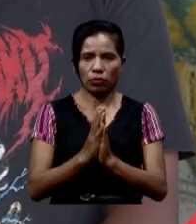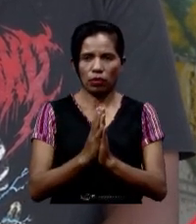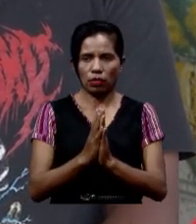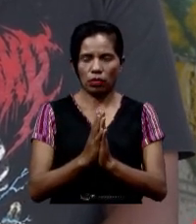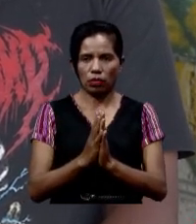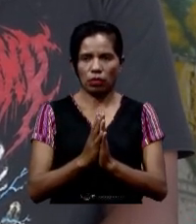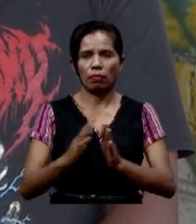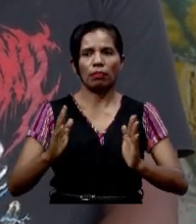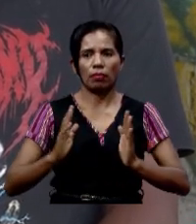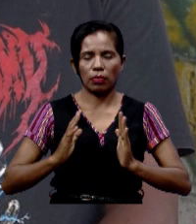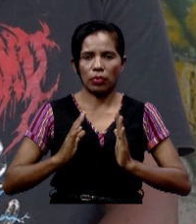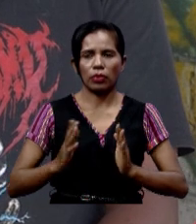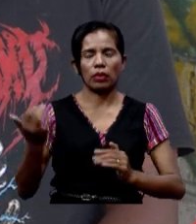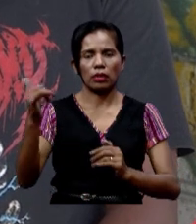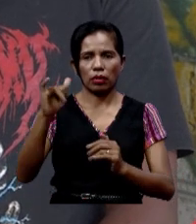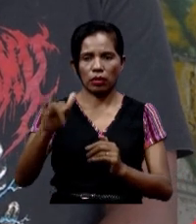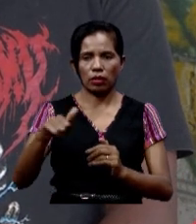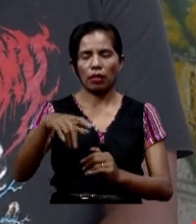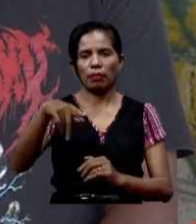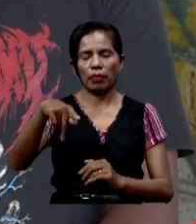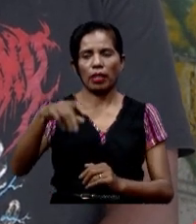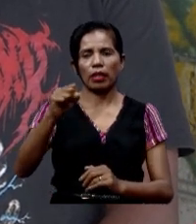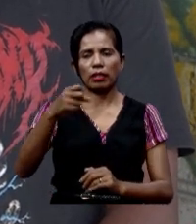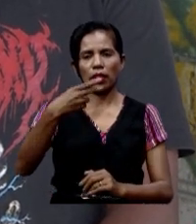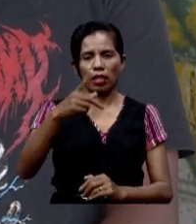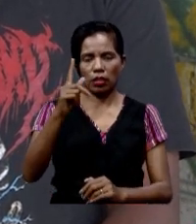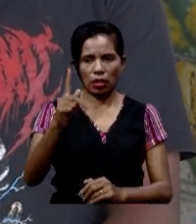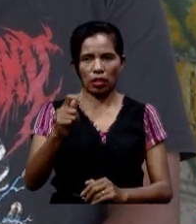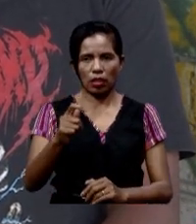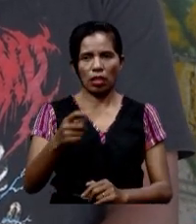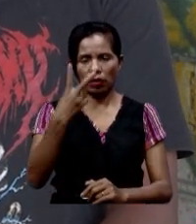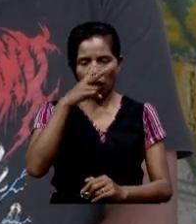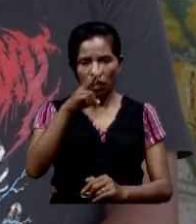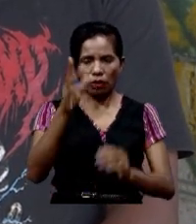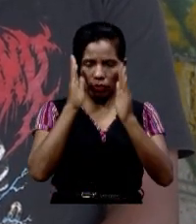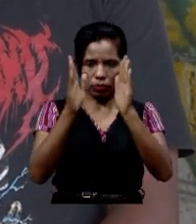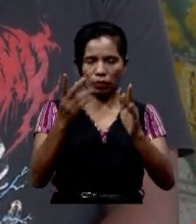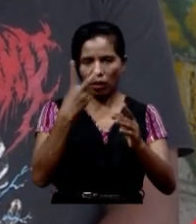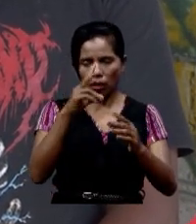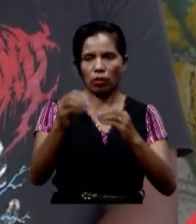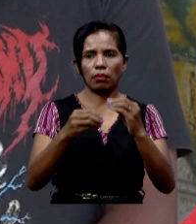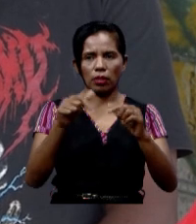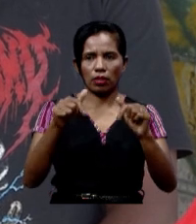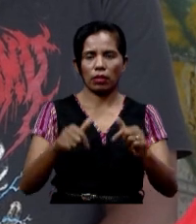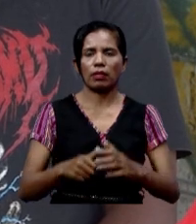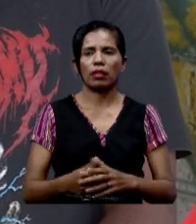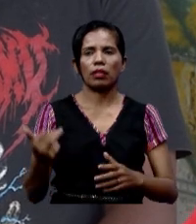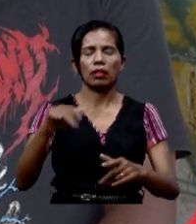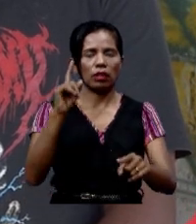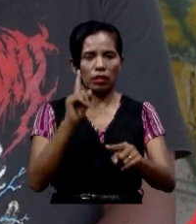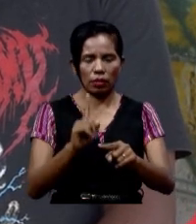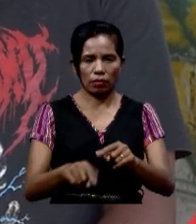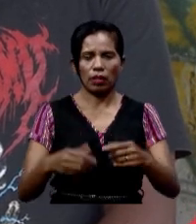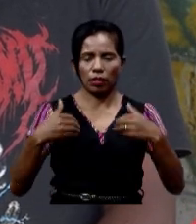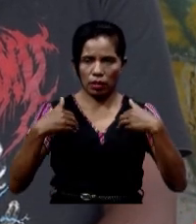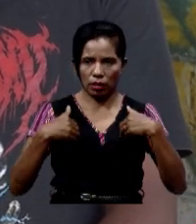bot sira leliu ba ia sira pesatenia atu toma atensau ba idane atu nune sir la bele musu